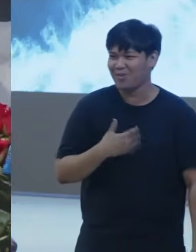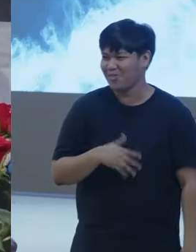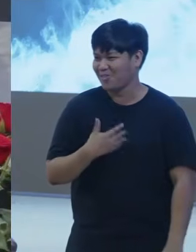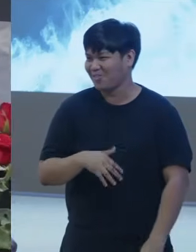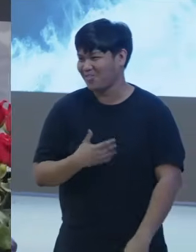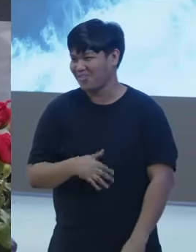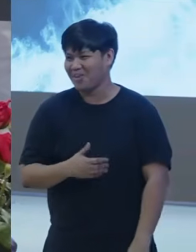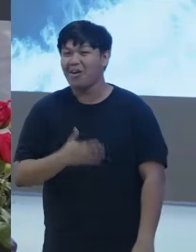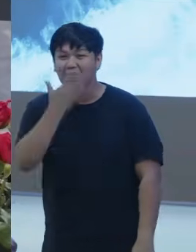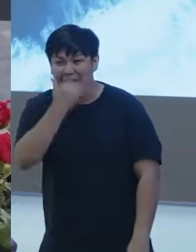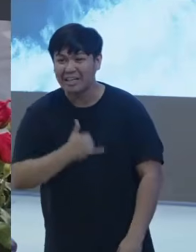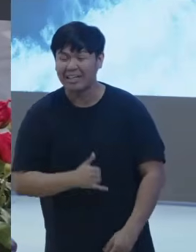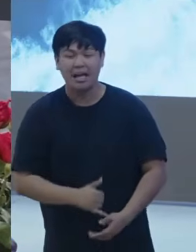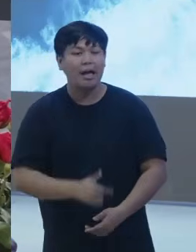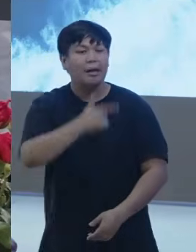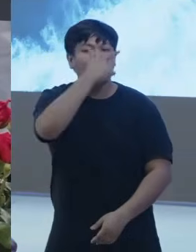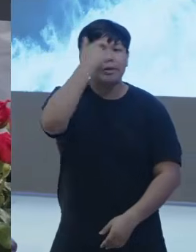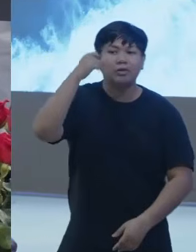sa Nineveh.